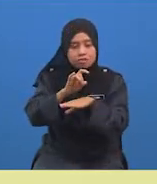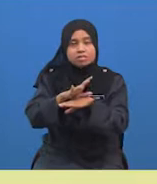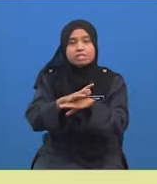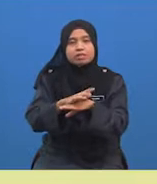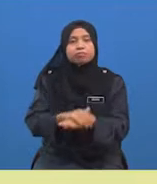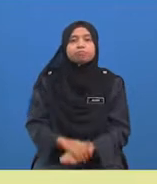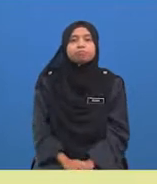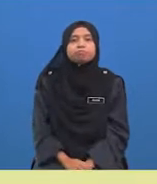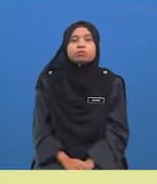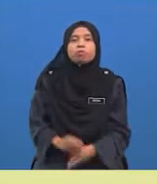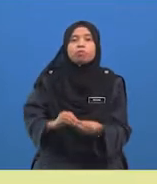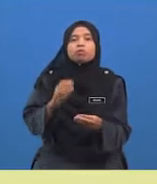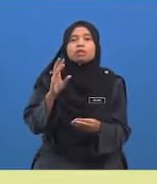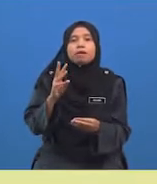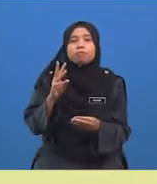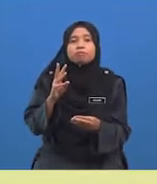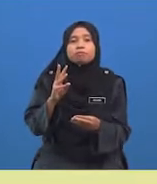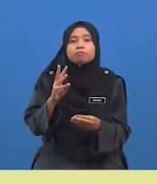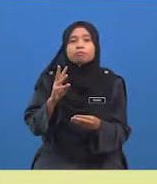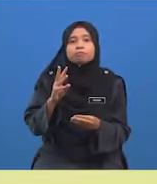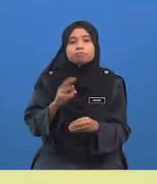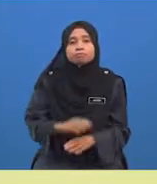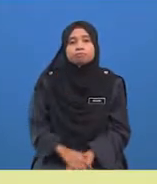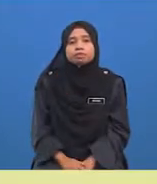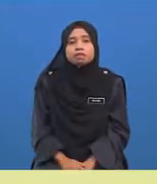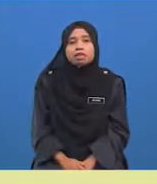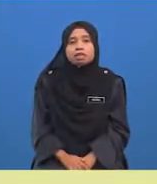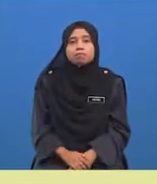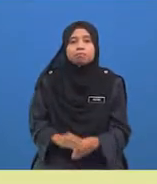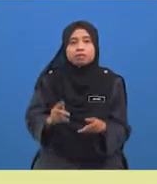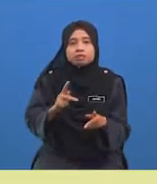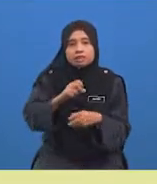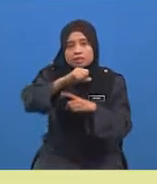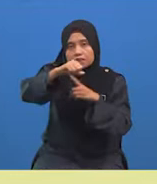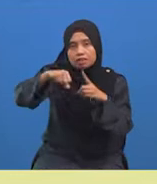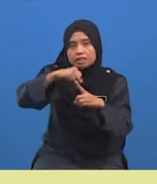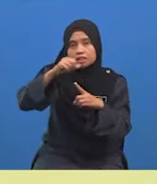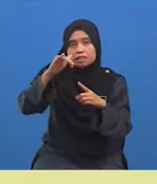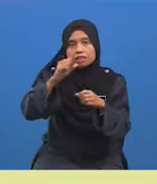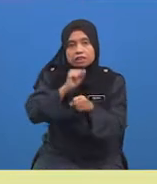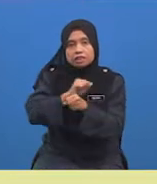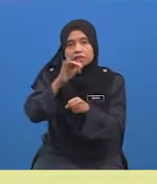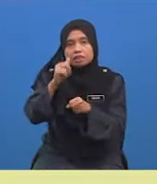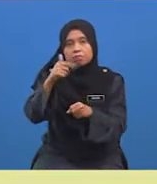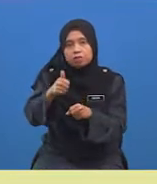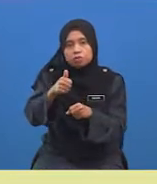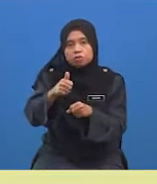counseling. Yang keenam, persekitaran kerja yang kondusif. Ketujuh, iklim organisasi atau